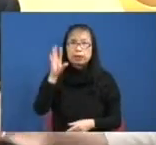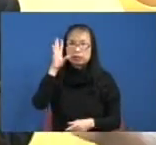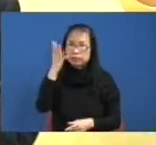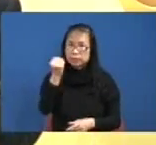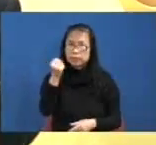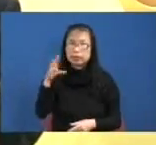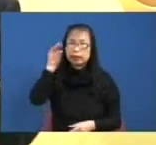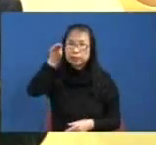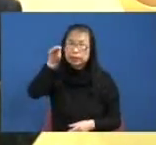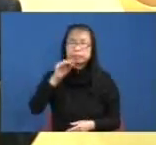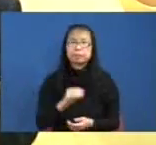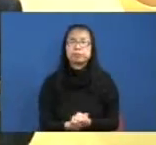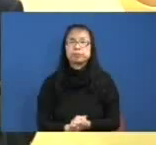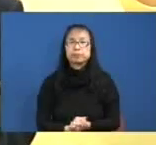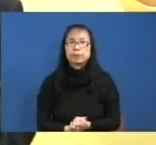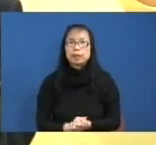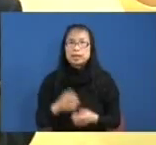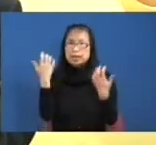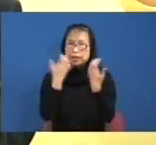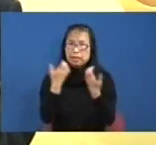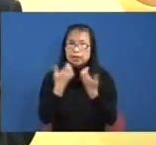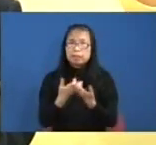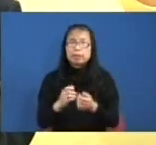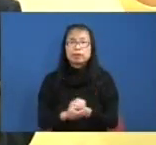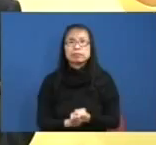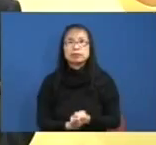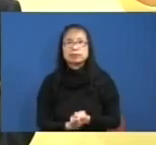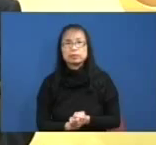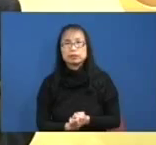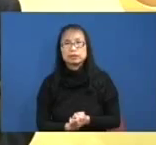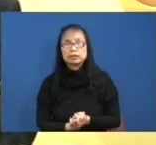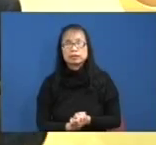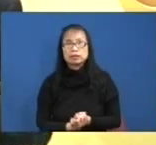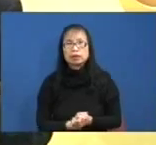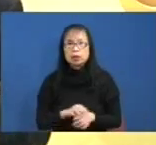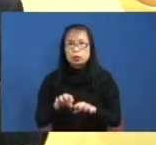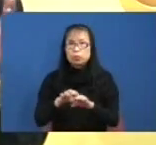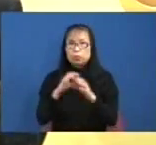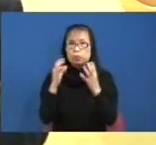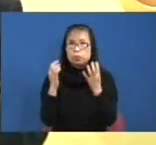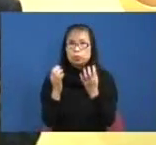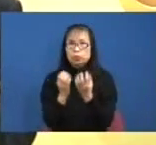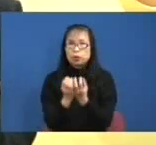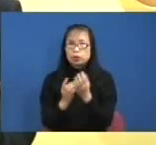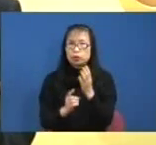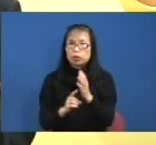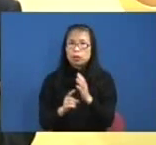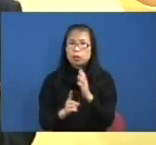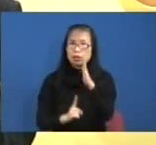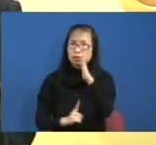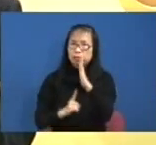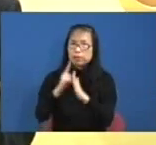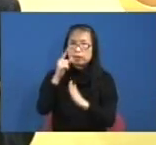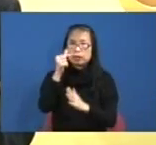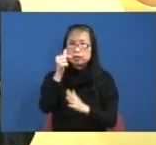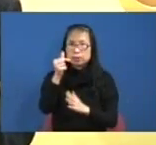即計埋其他嘅一啲估算咧，咁其實整個業界嘅升幅咧係10%以上